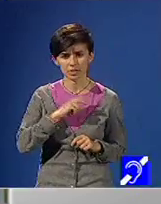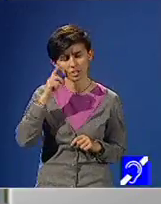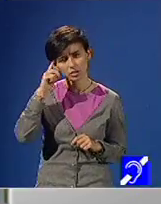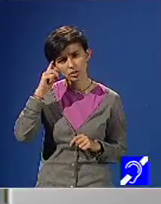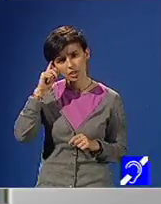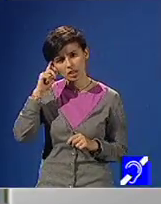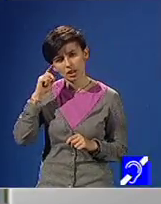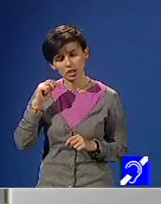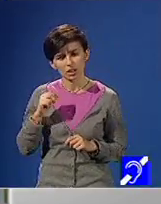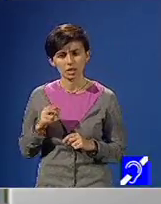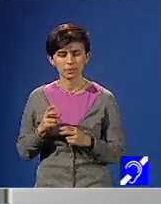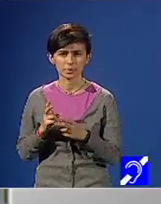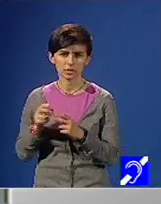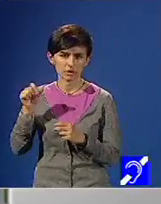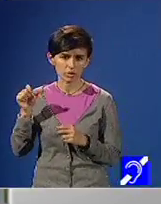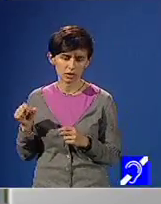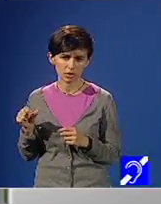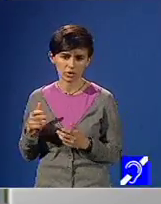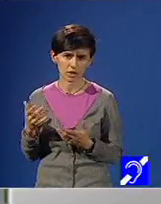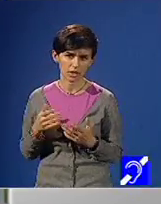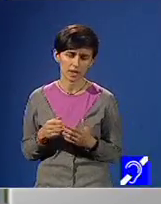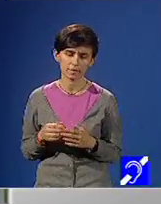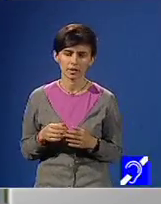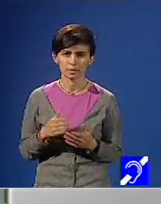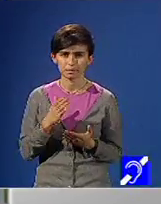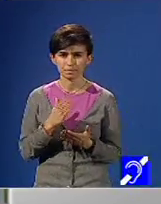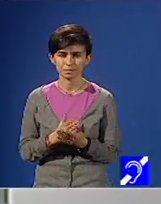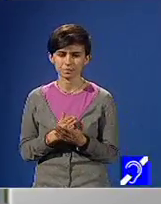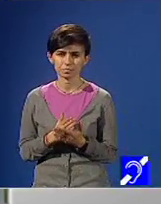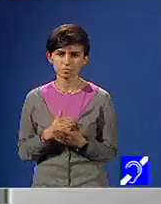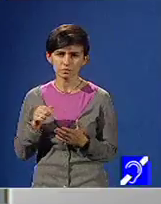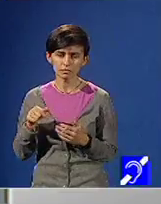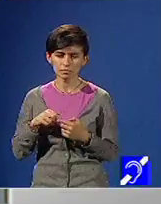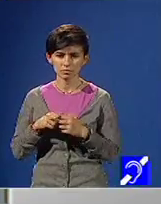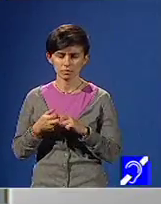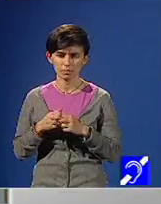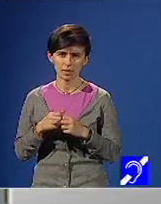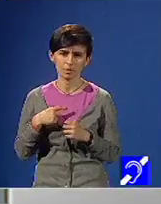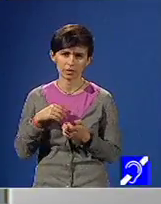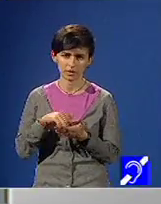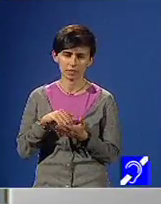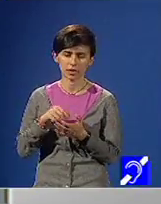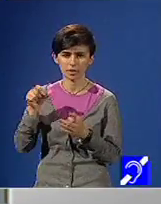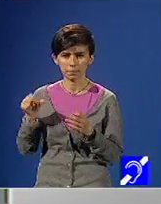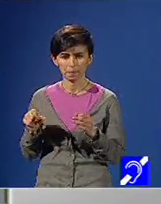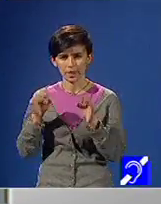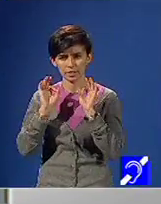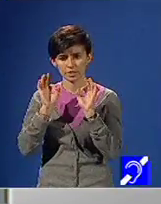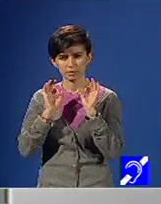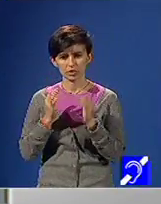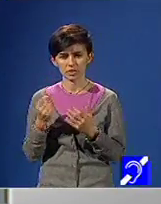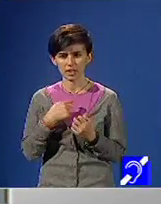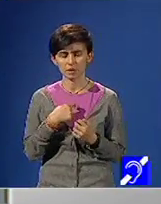Deci psihologul clinician este cel care va pune diagnosticul de dislexie. Este nevoie de un specialist care să poată să facă și